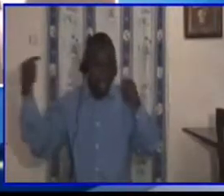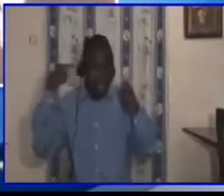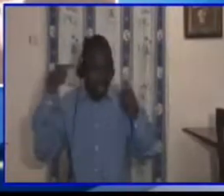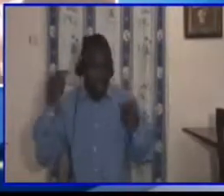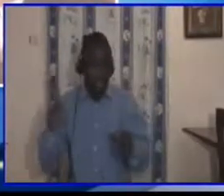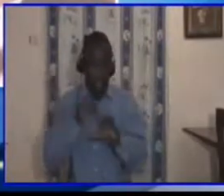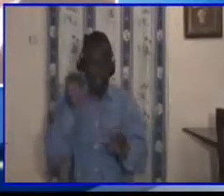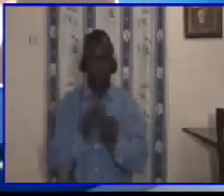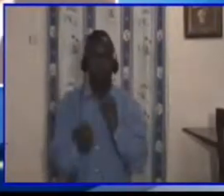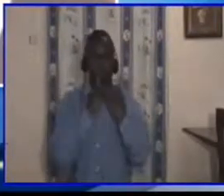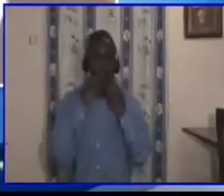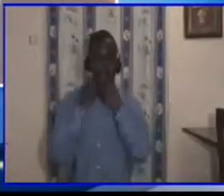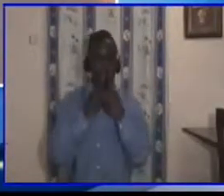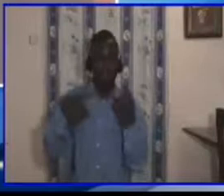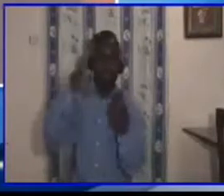messaggio